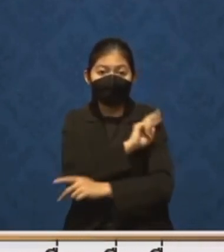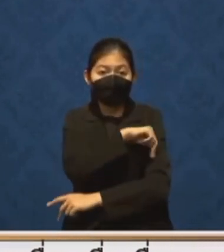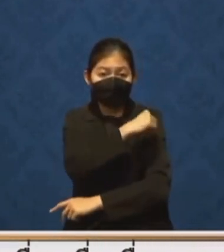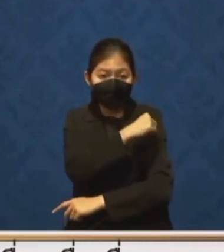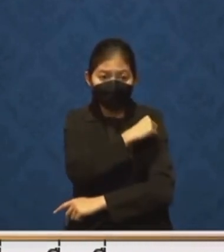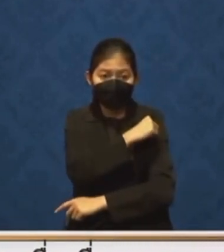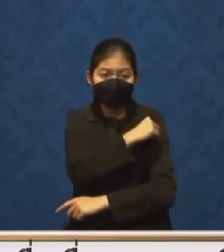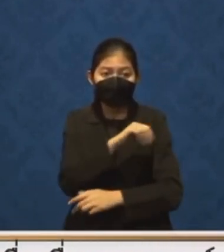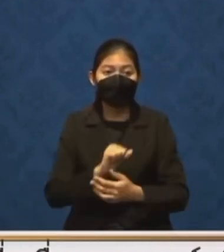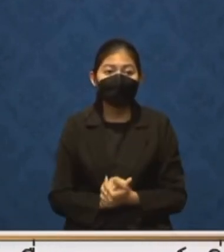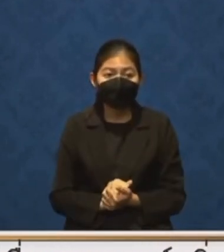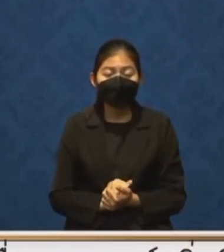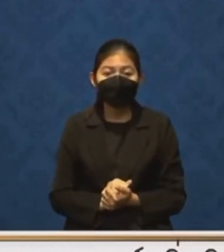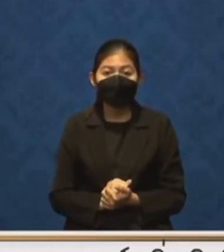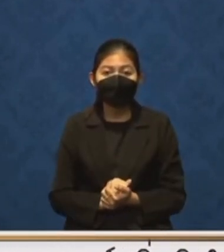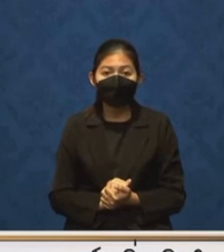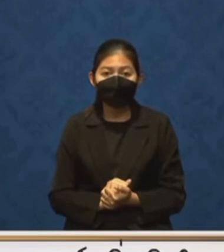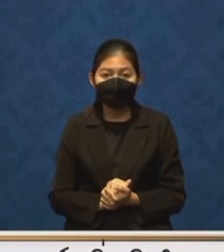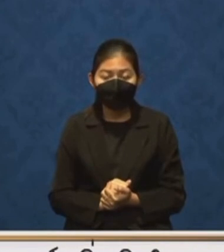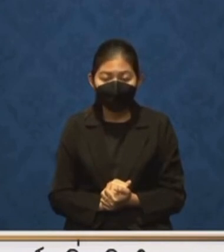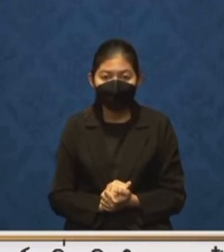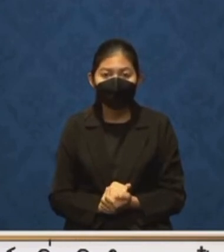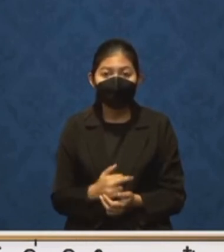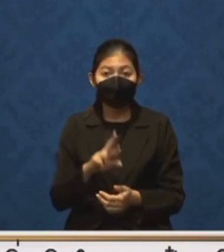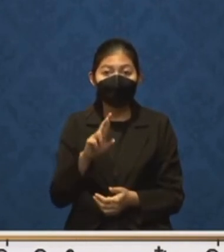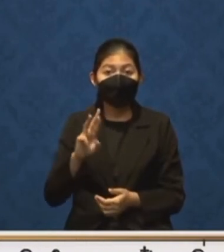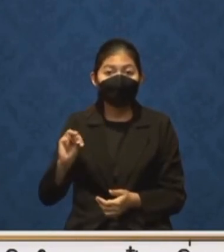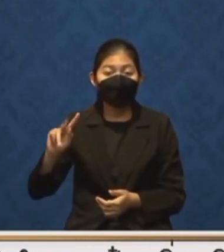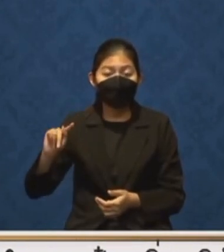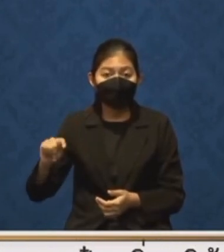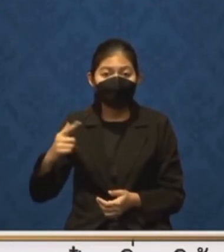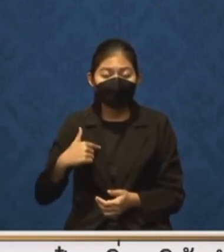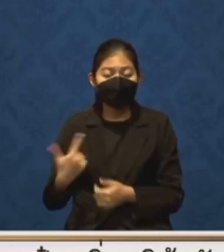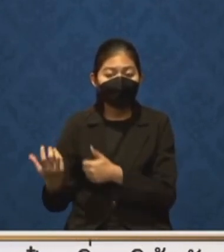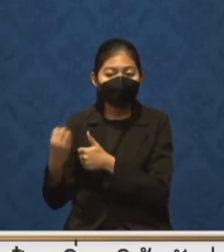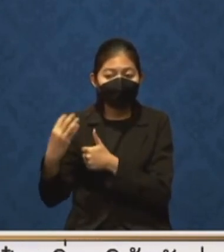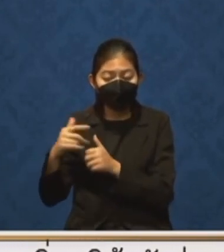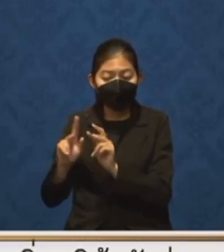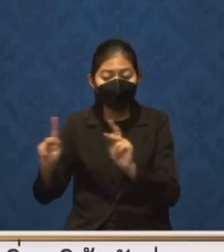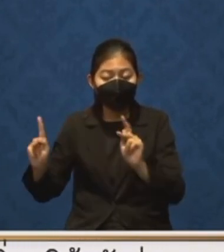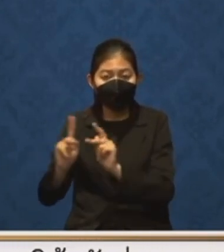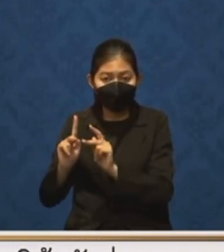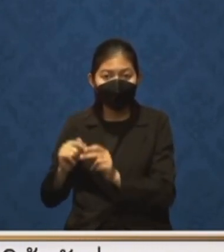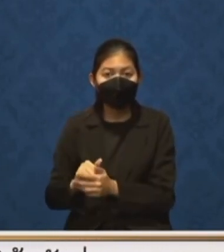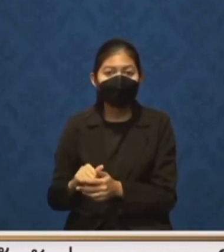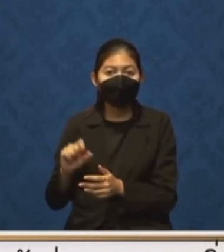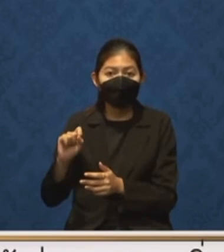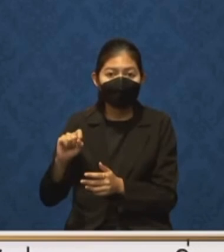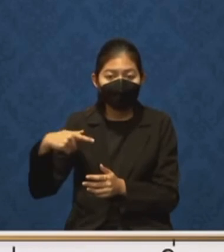มันเป็นปกาศที่รฐบนตีต้องปกาศตามคามแนะนำของขนเหกัักอนพอ สอ